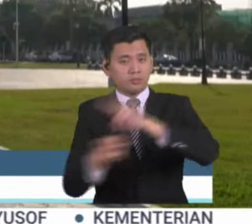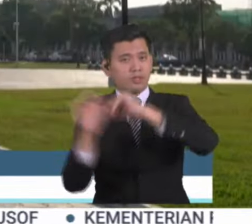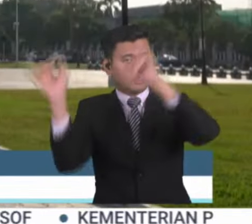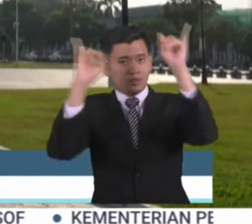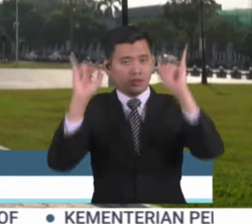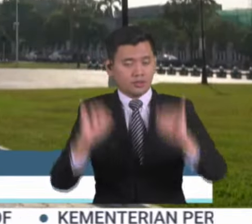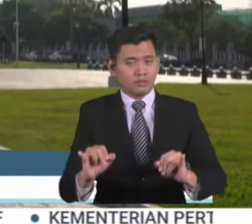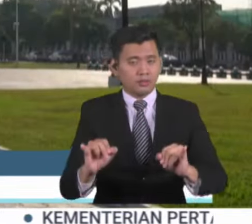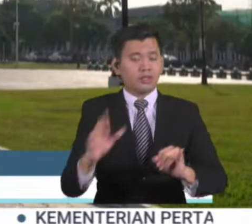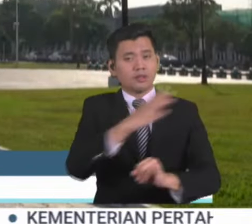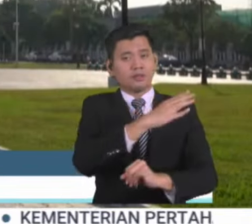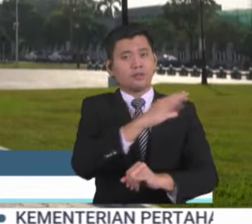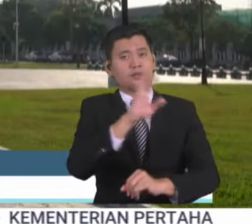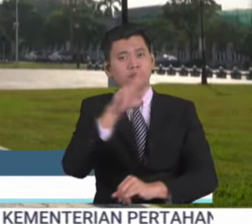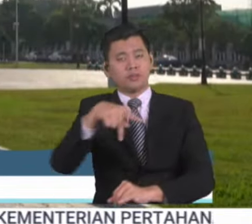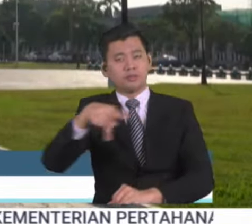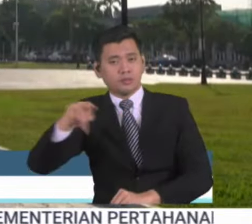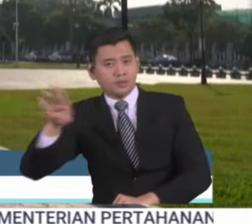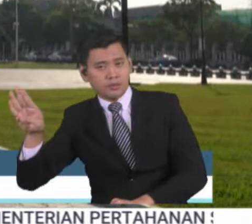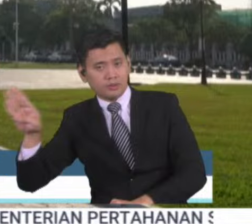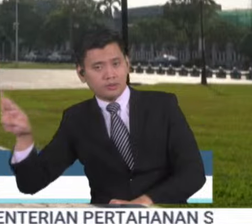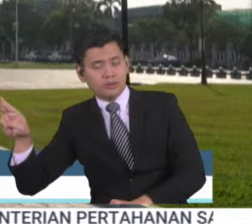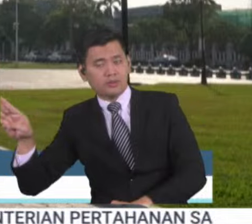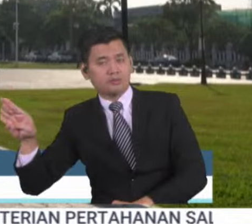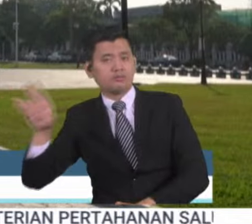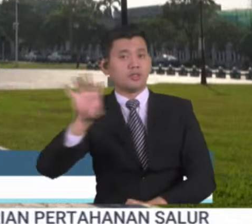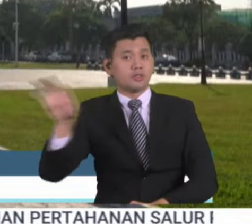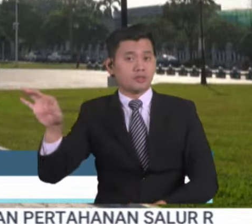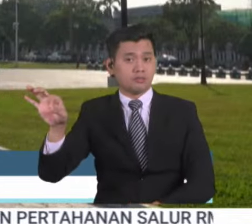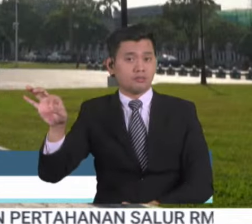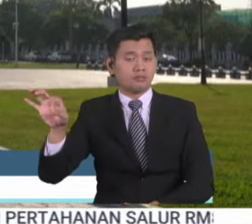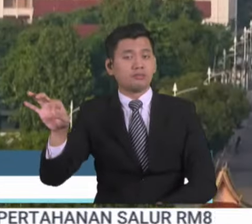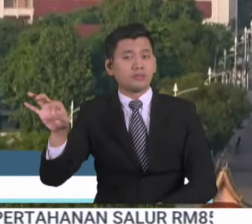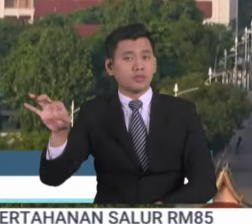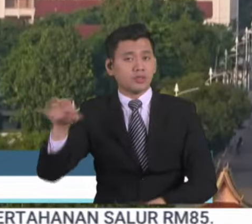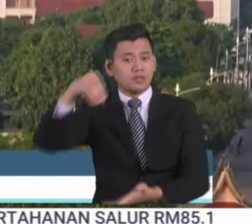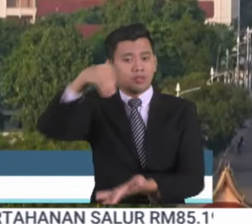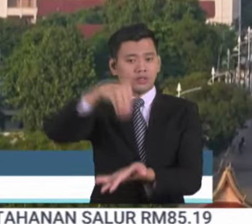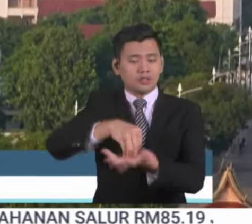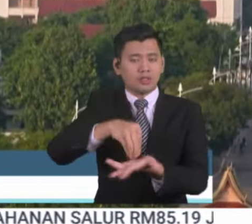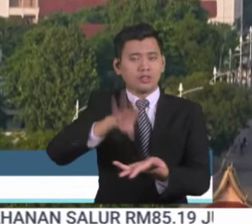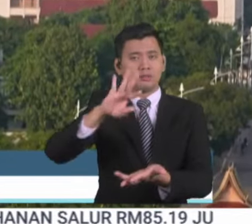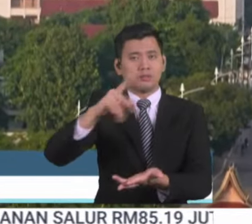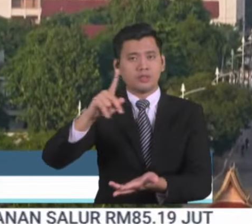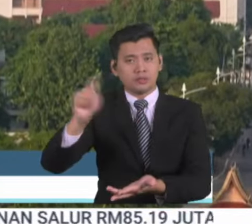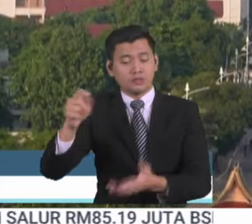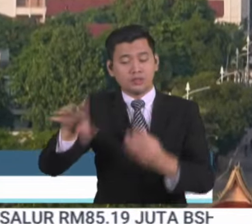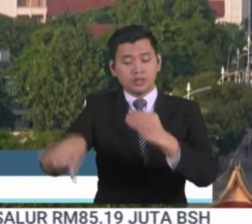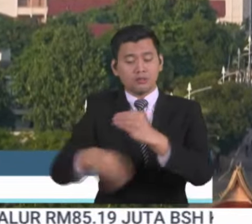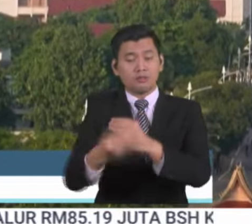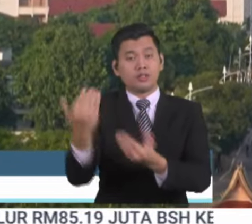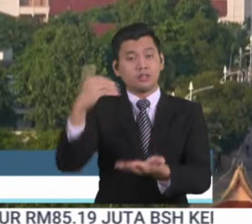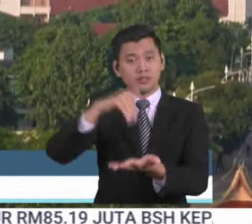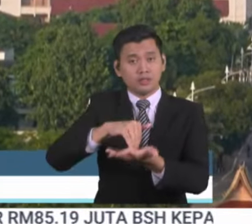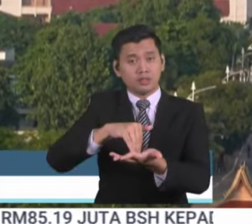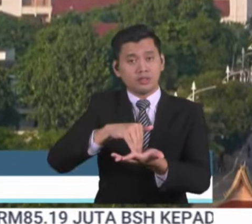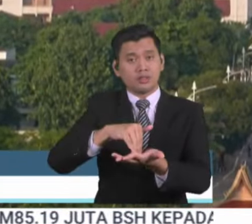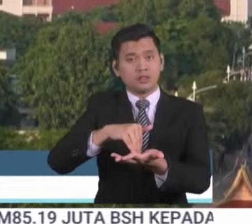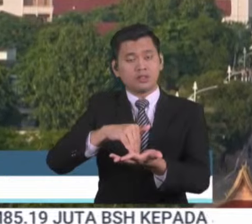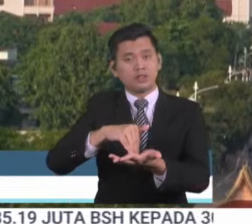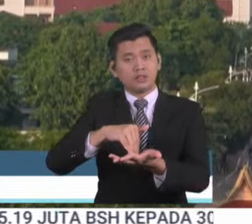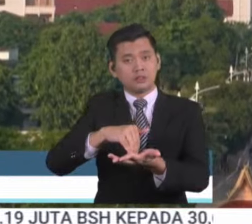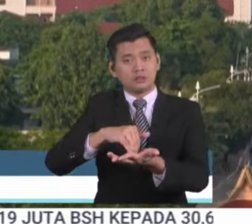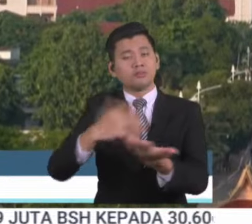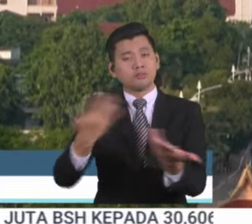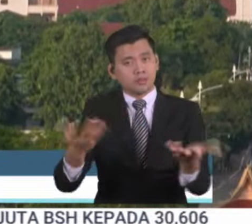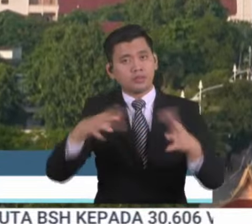Bersatu, Persidangan Pihak-Pihak ke-29 COP29 di Baku, Azerbaijan. Tambah Nik Nazmi, Notre